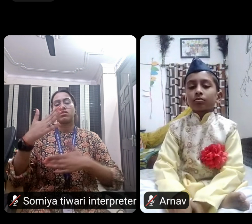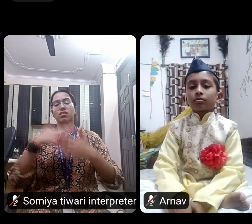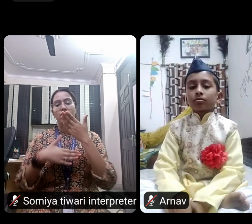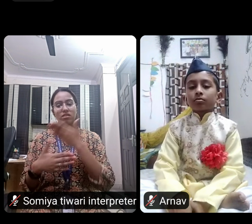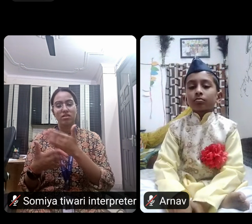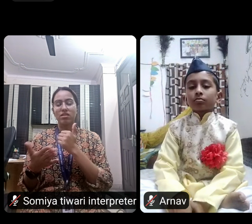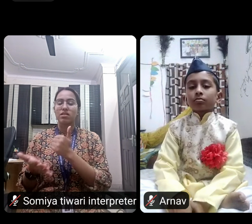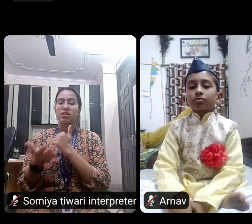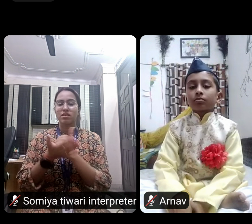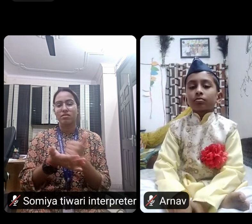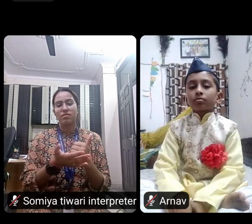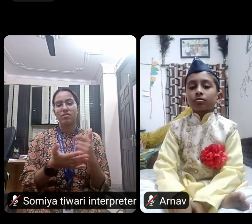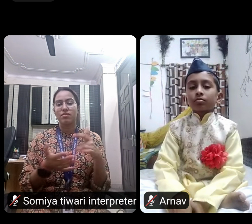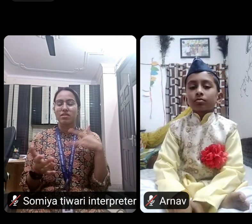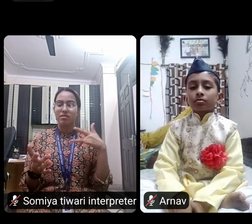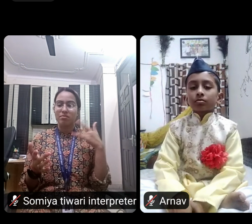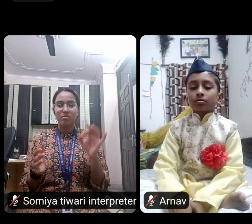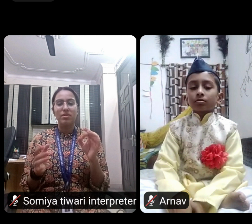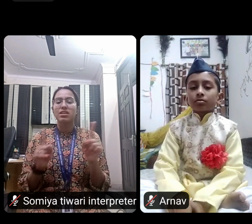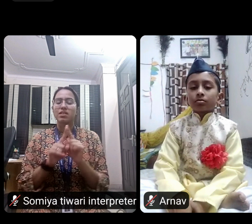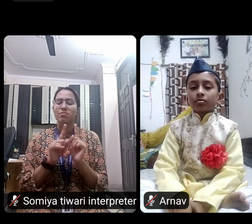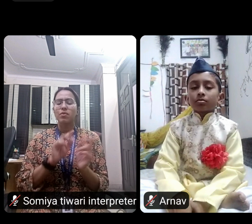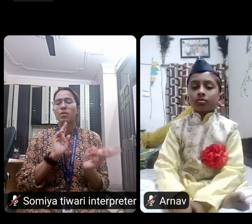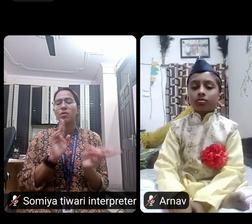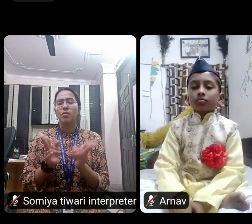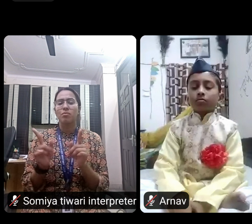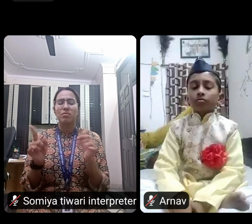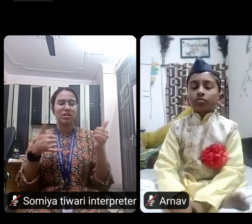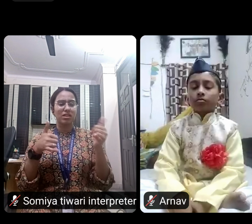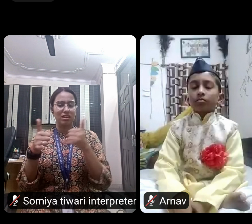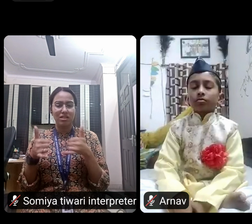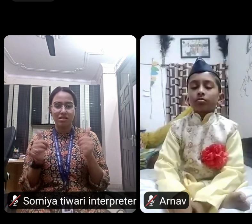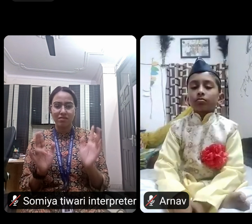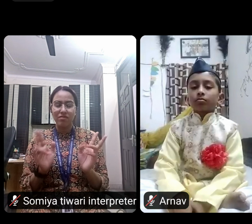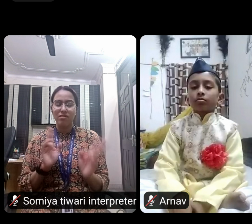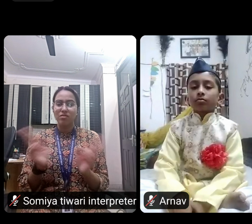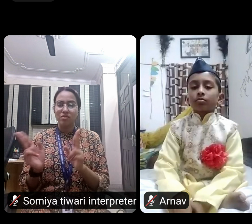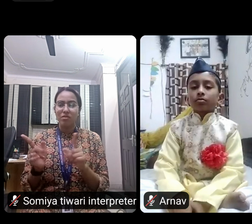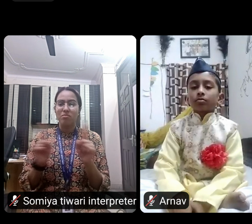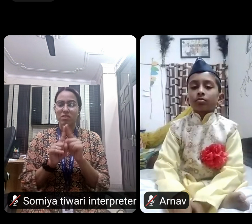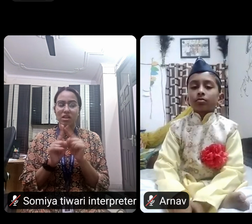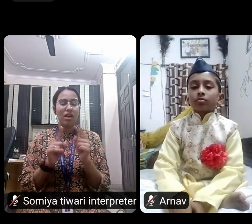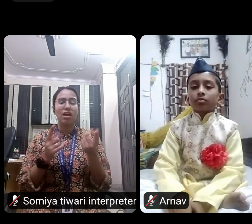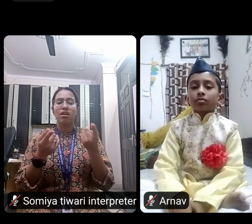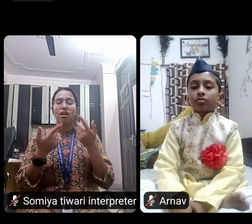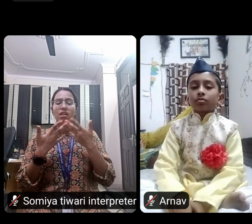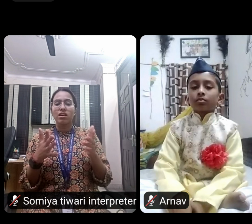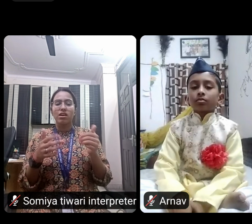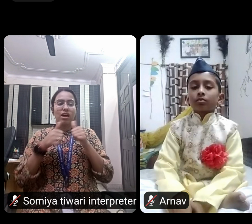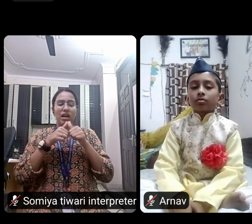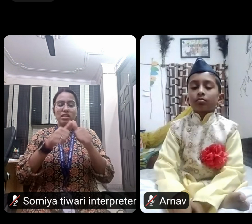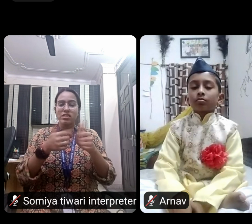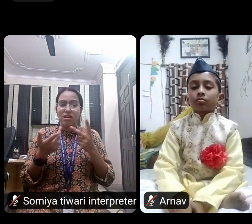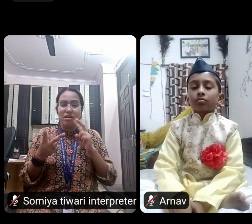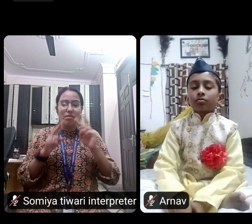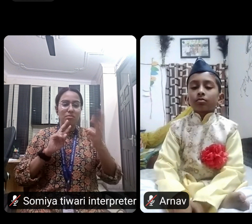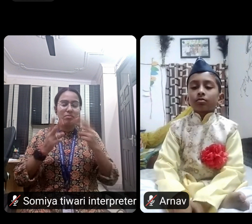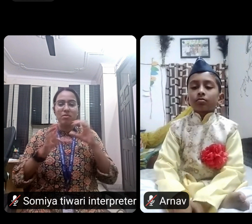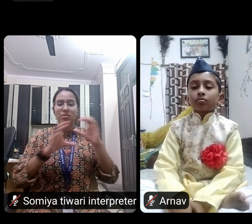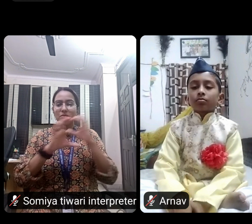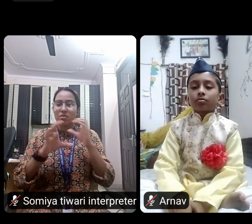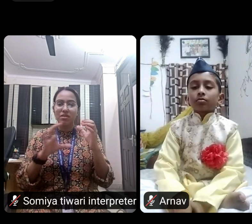ओके सर बहुत अच्छा लग रहा है। और नॉर्मल बच्चों के साथ वो जब खेल रही है, नॉर्मल बच्चों को जब वो उसके साथ खेल रही है,